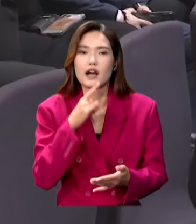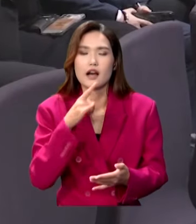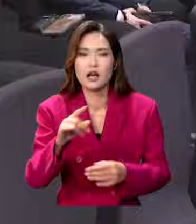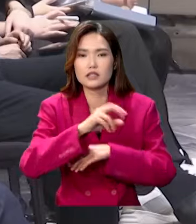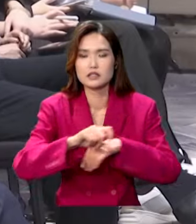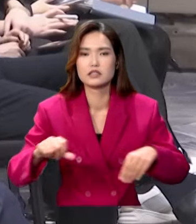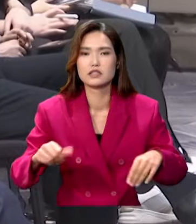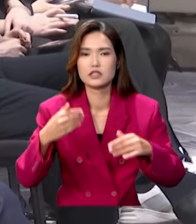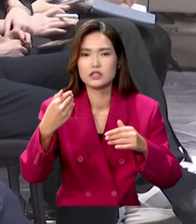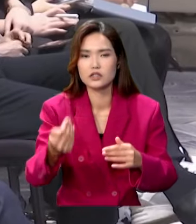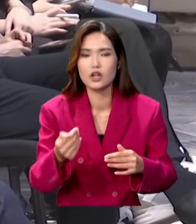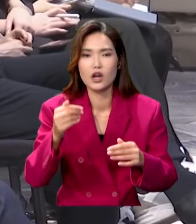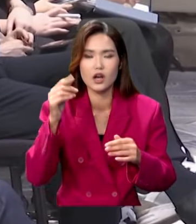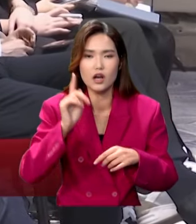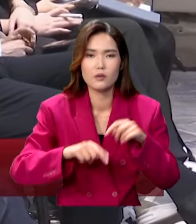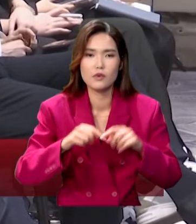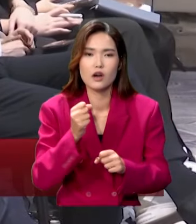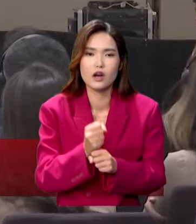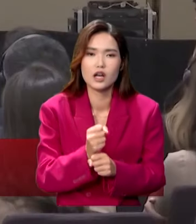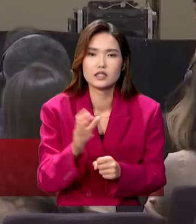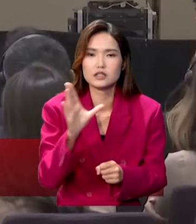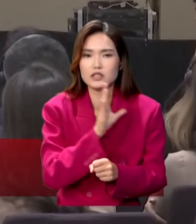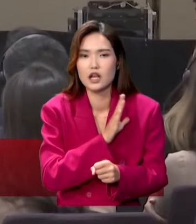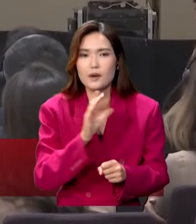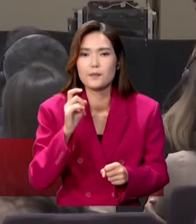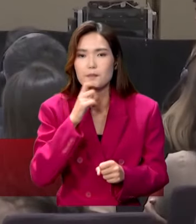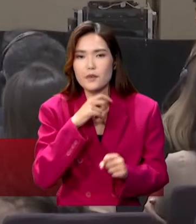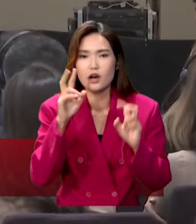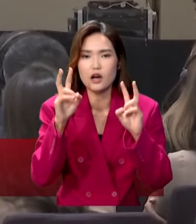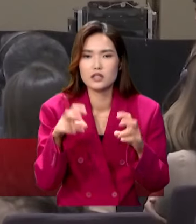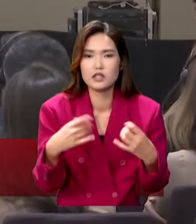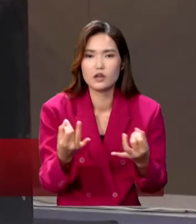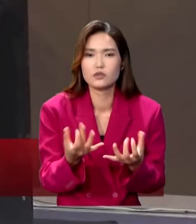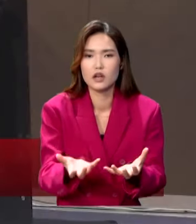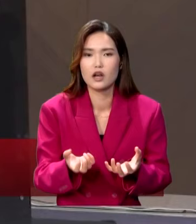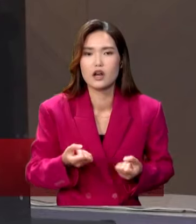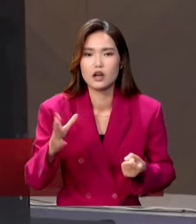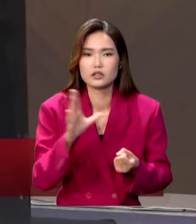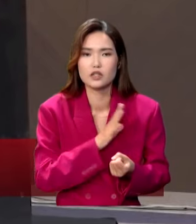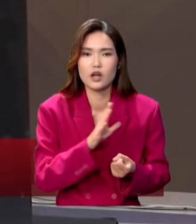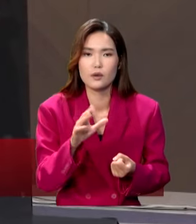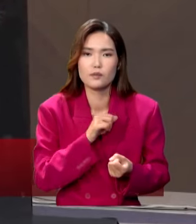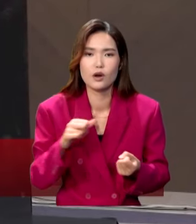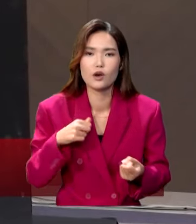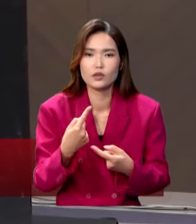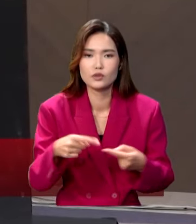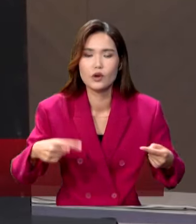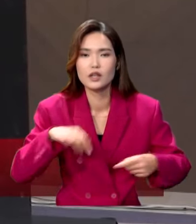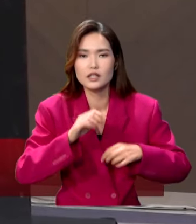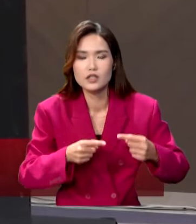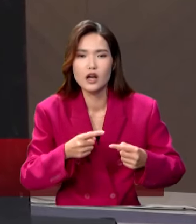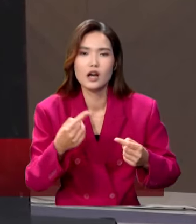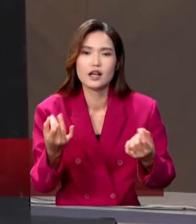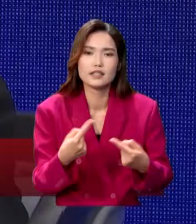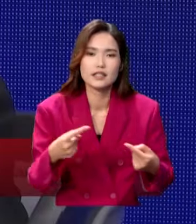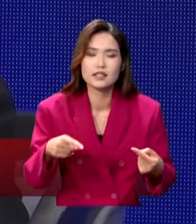саясаттағы ұстанымы өте ұтымды, деді сарапшы. Жиында жаһандық экологиялық қауіптер тақырыбы да ауыз алды. Себебі Барри Бузан климаттың өзгеру салдарымен күресе алмау,